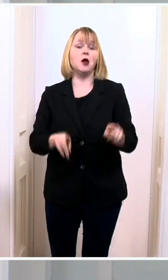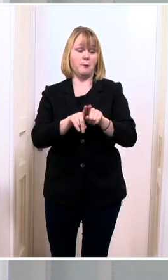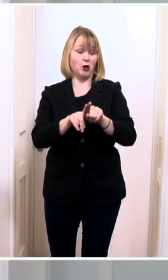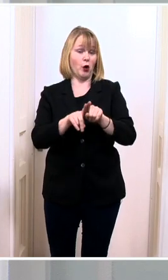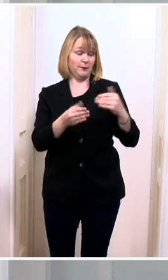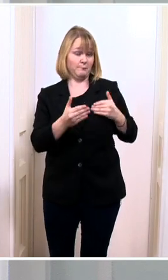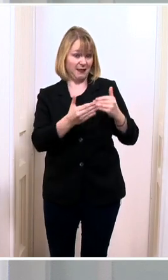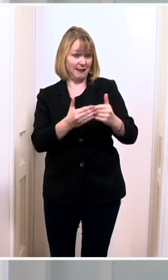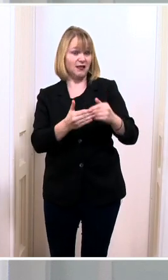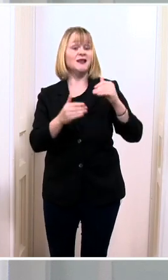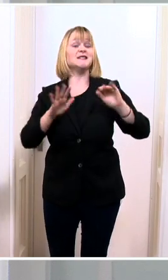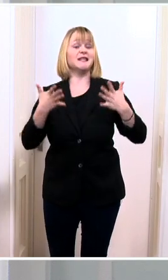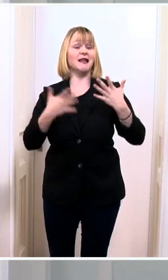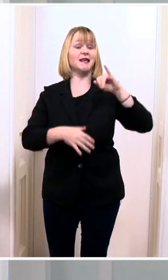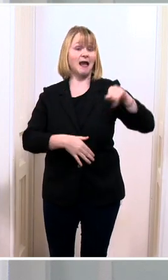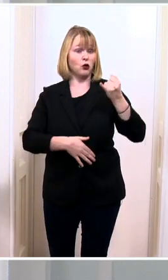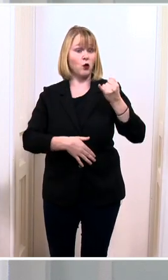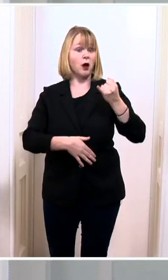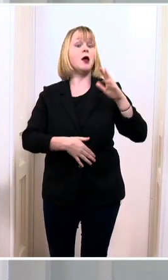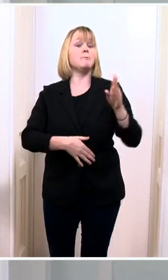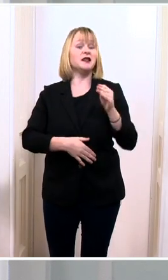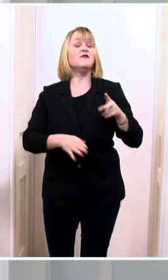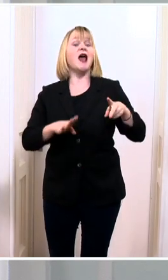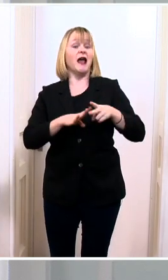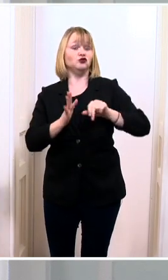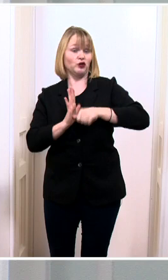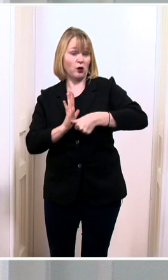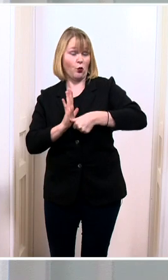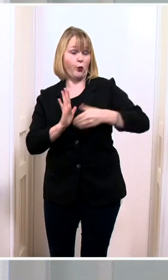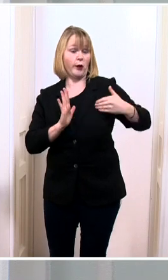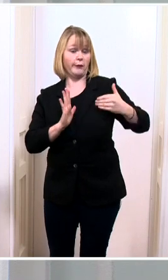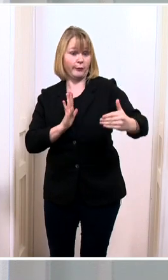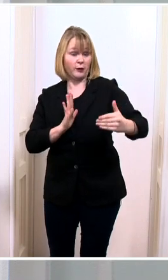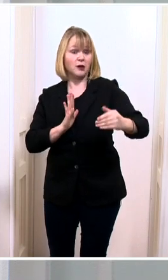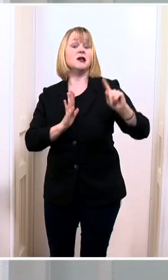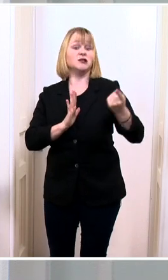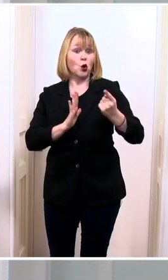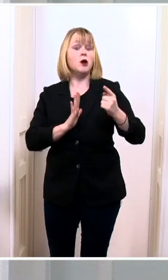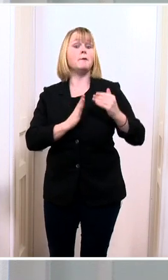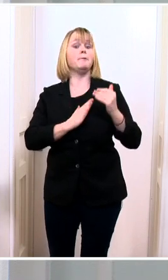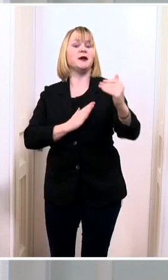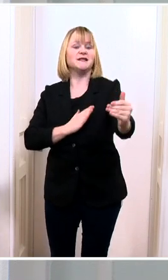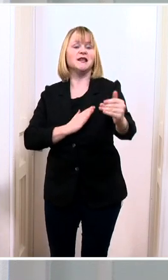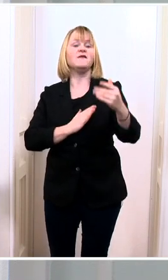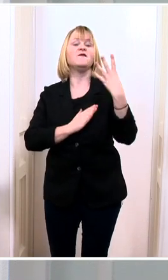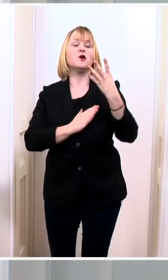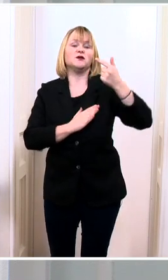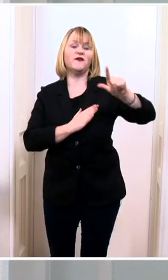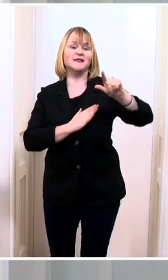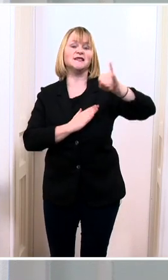10. Januar vorgesehenen Einschränkungen vorerst bis zum 24. Januar verlängert